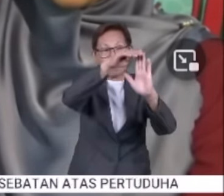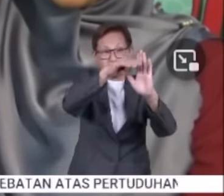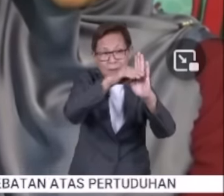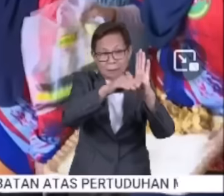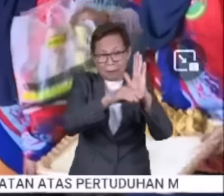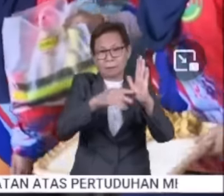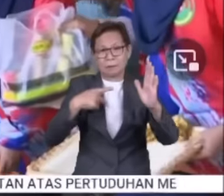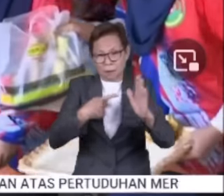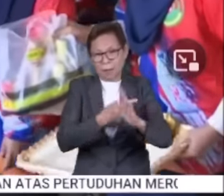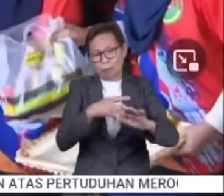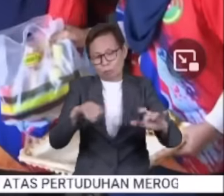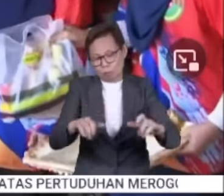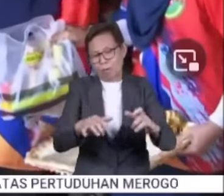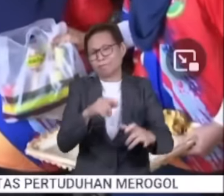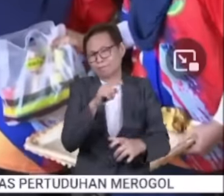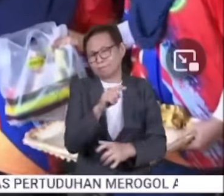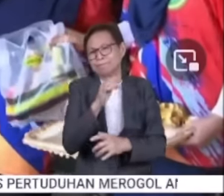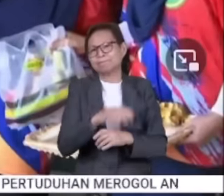kami lakukan.